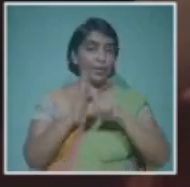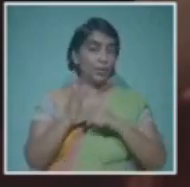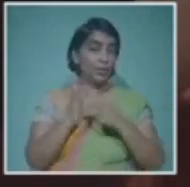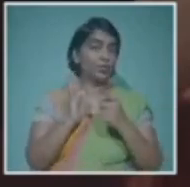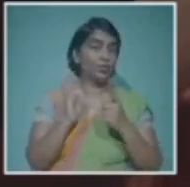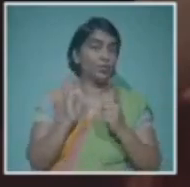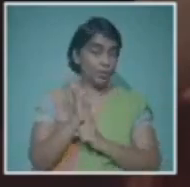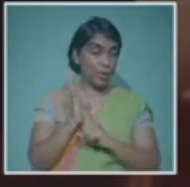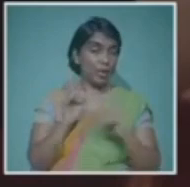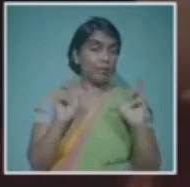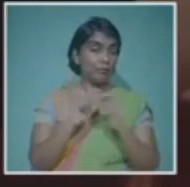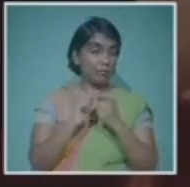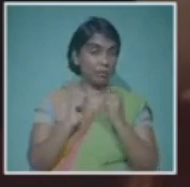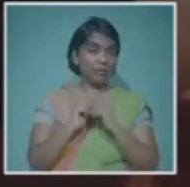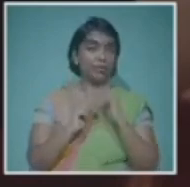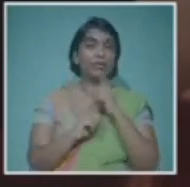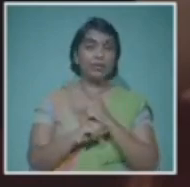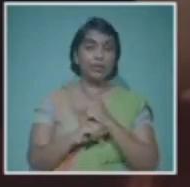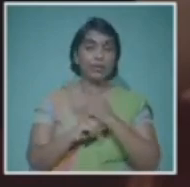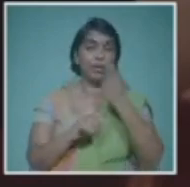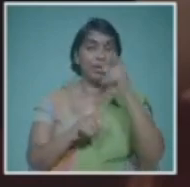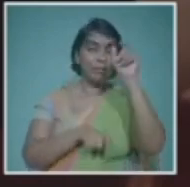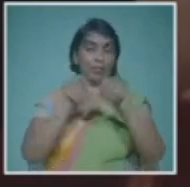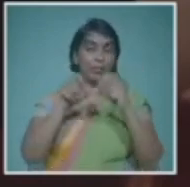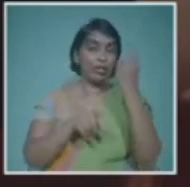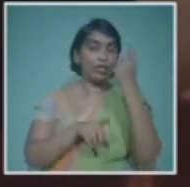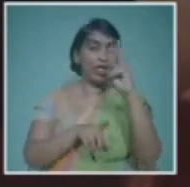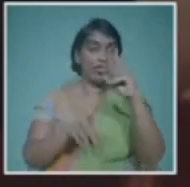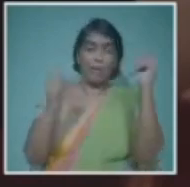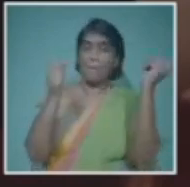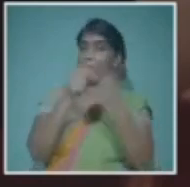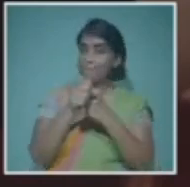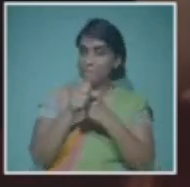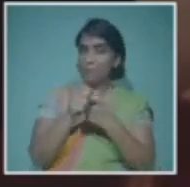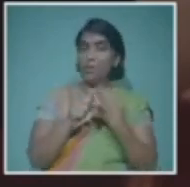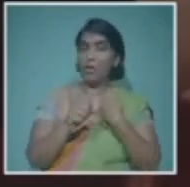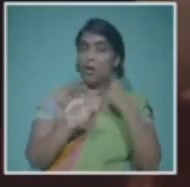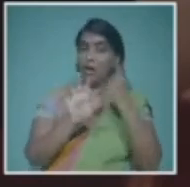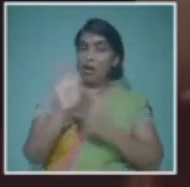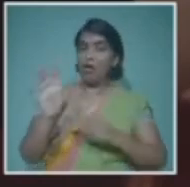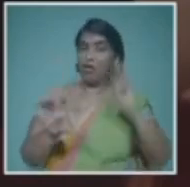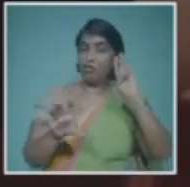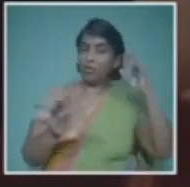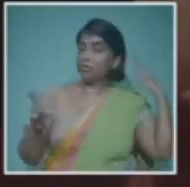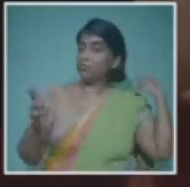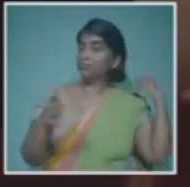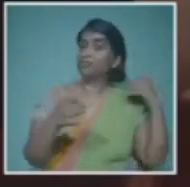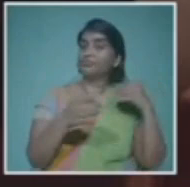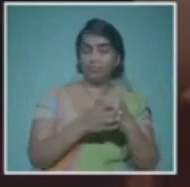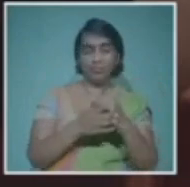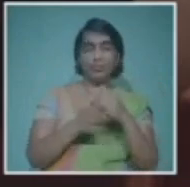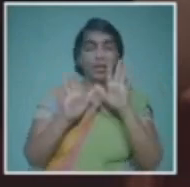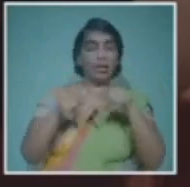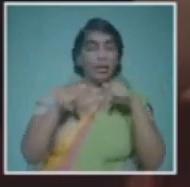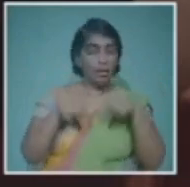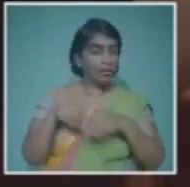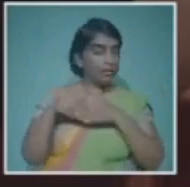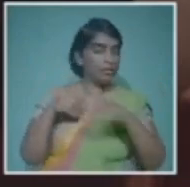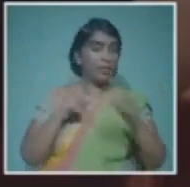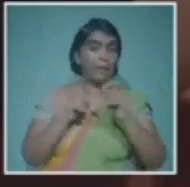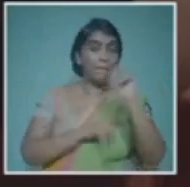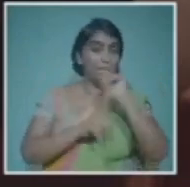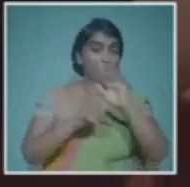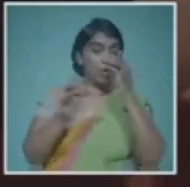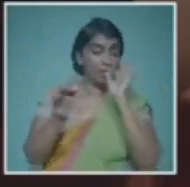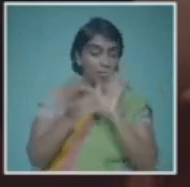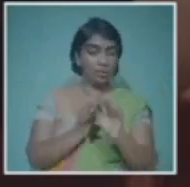සිදු වුණේ තිරුනල්වේලි වල 13 දෙනෙක් මරපු නිසා. එය අපට අවුරුදු 30ක් ගෙවන්න වුණා. එදා එනම් මේ පාර්ලිමේන්තුව ගිනි තිබ්බා